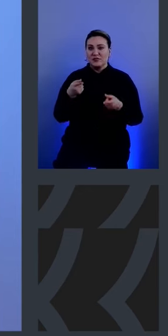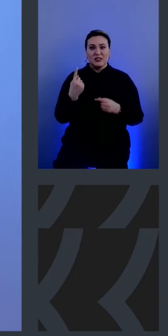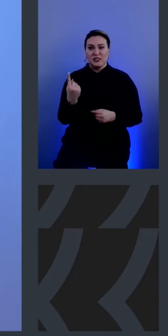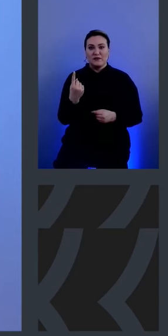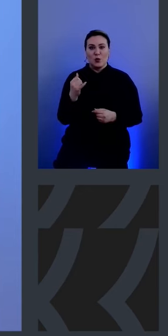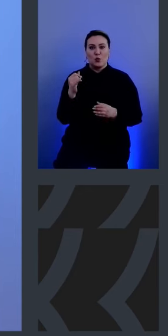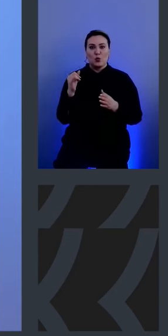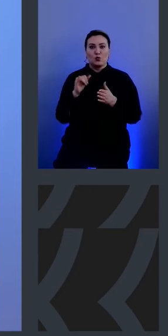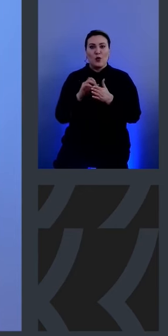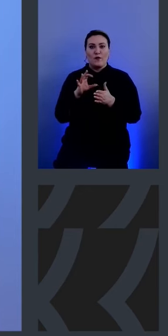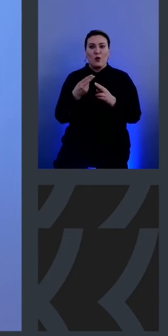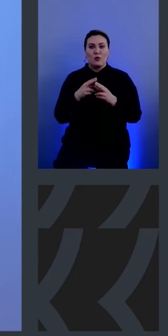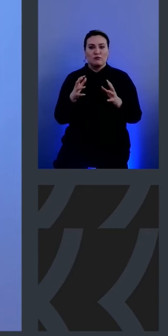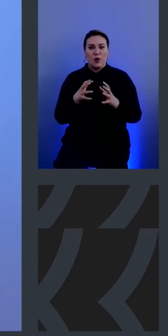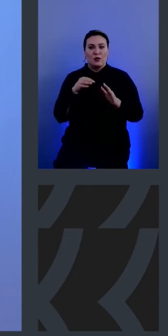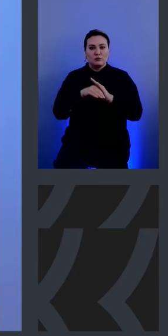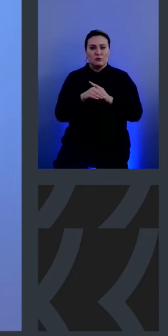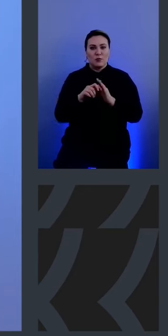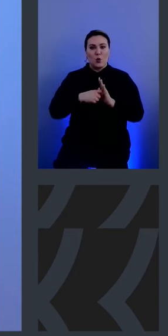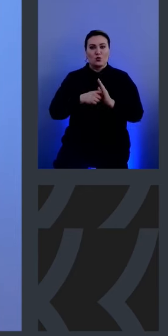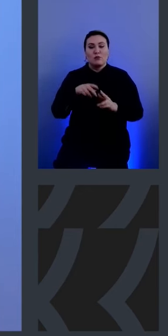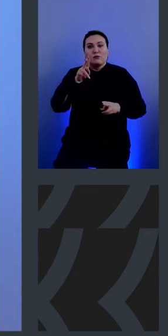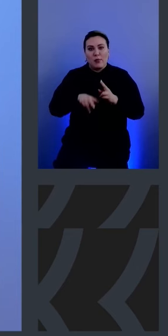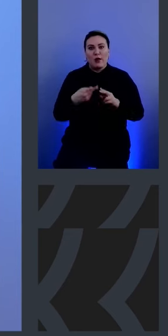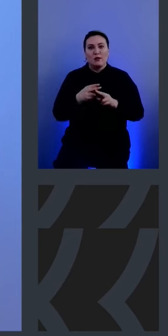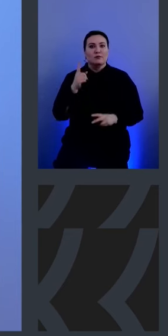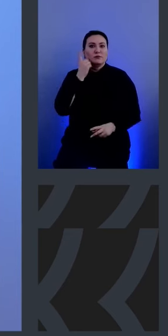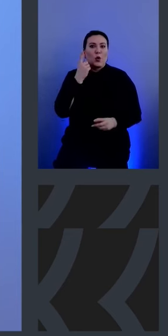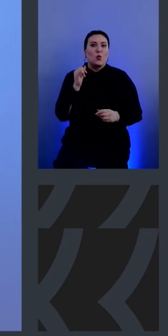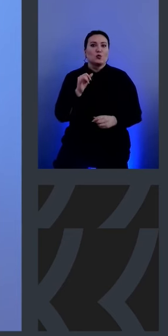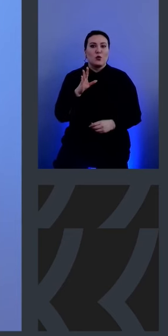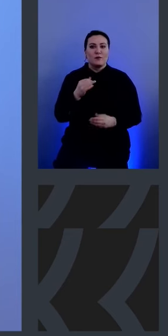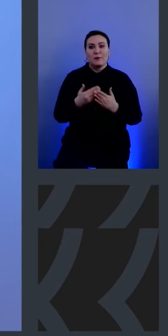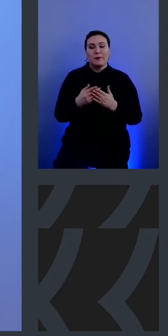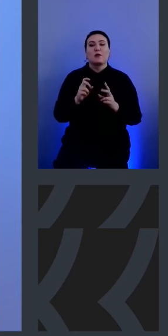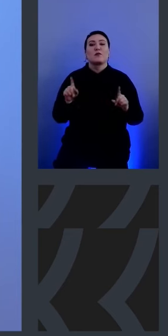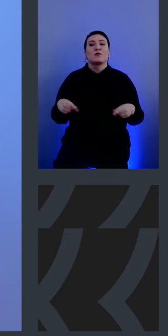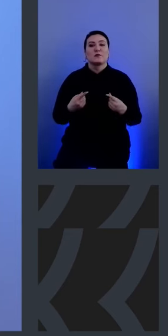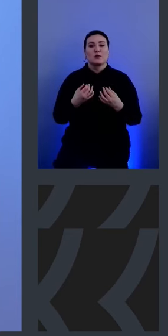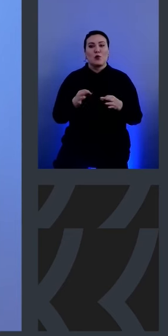котором хранятся ключи, и он потерял это устройство, как он может восстановить доступ к аккаунту?